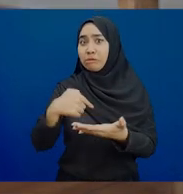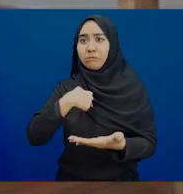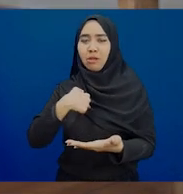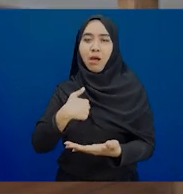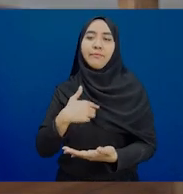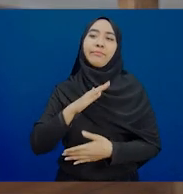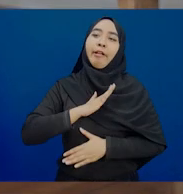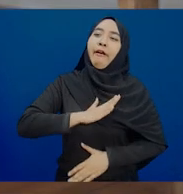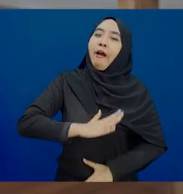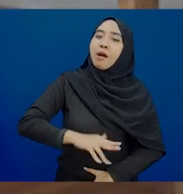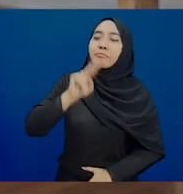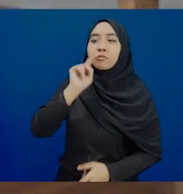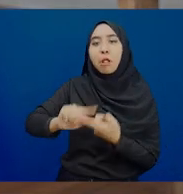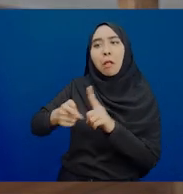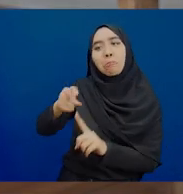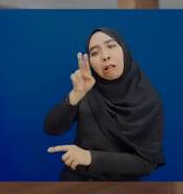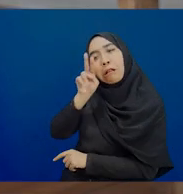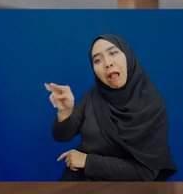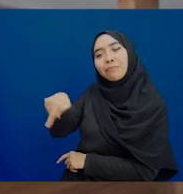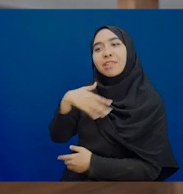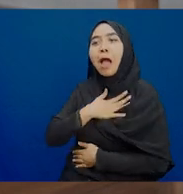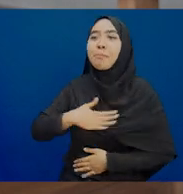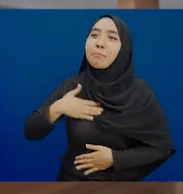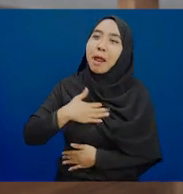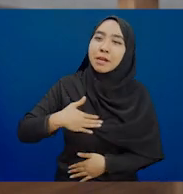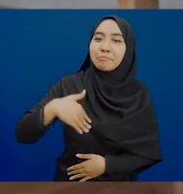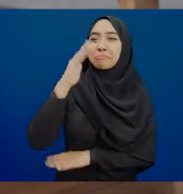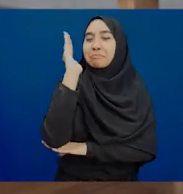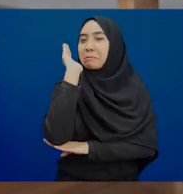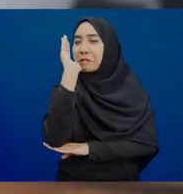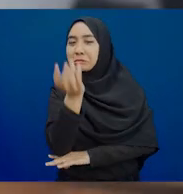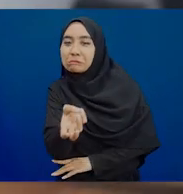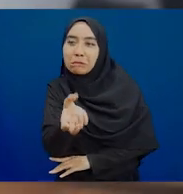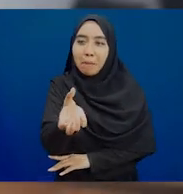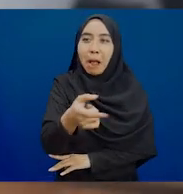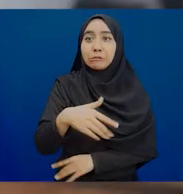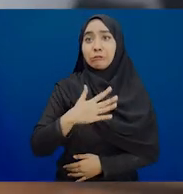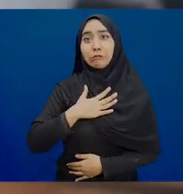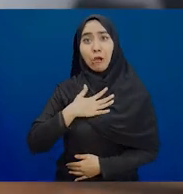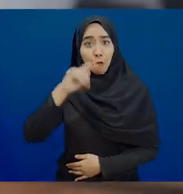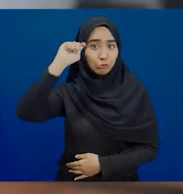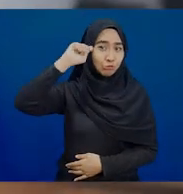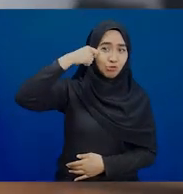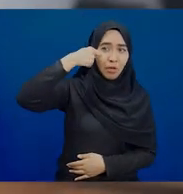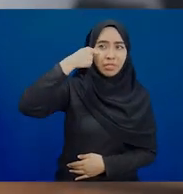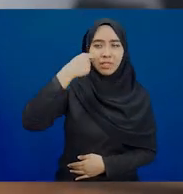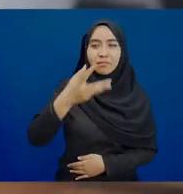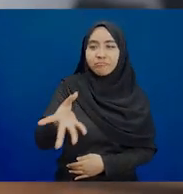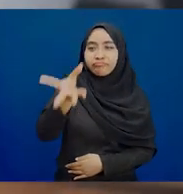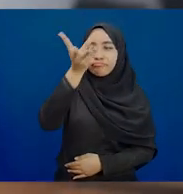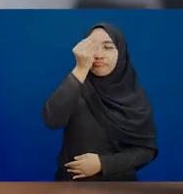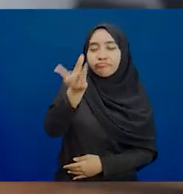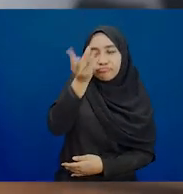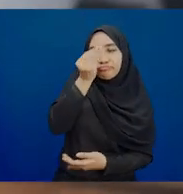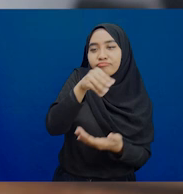baca. PowerPoint tinggal baca di layar, presentasi selesai. Kalau saya enggak, saya harus